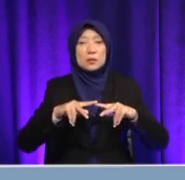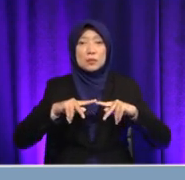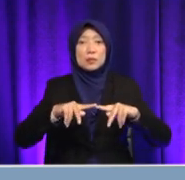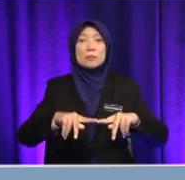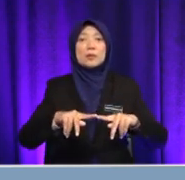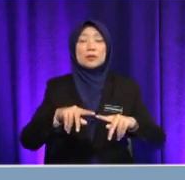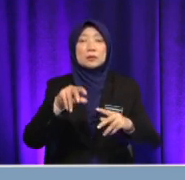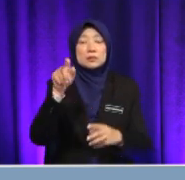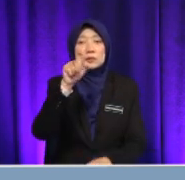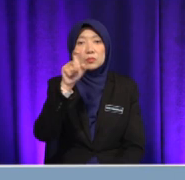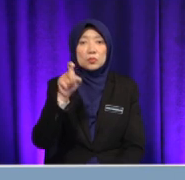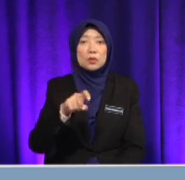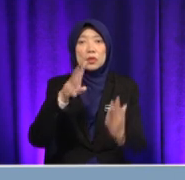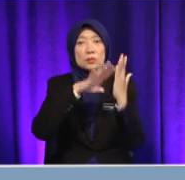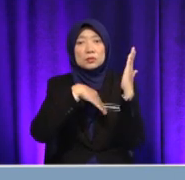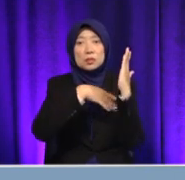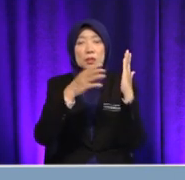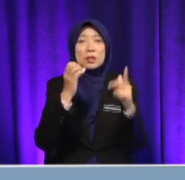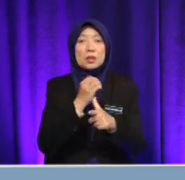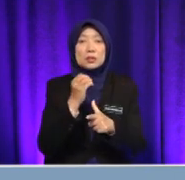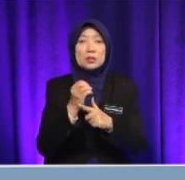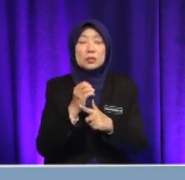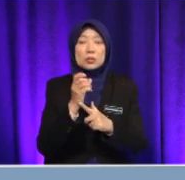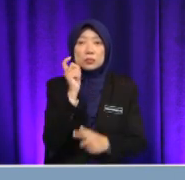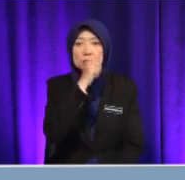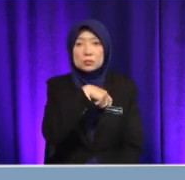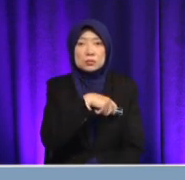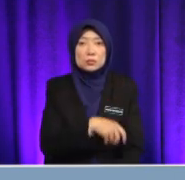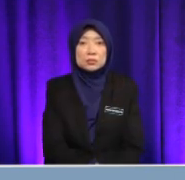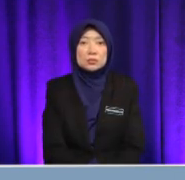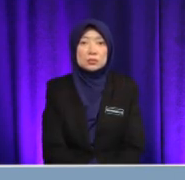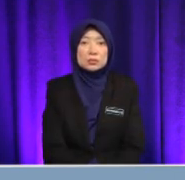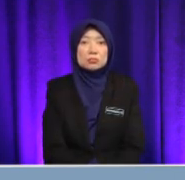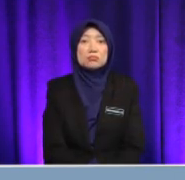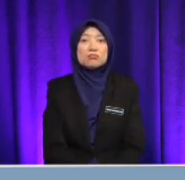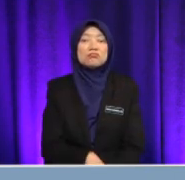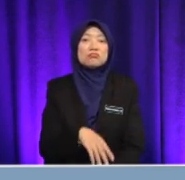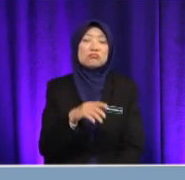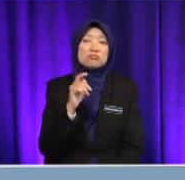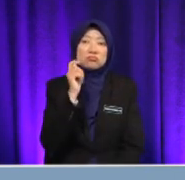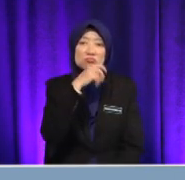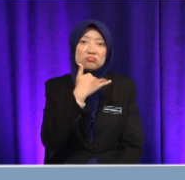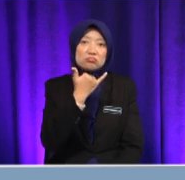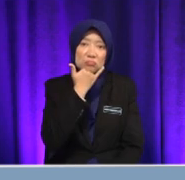tanda semut ataupun tidak benar ataupun palsu Oke palsu